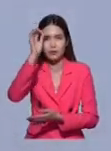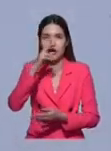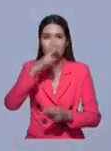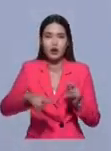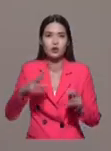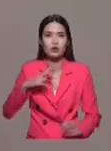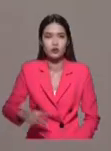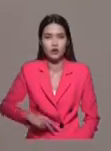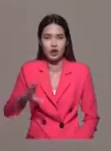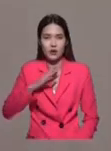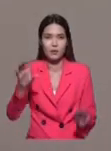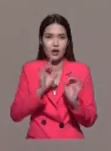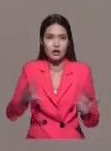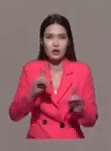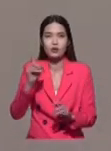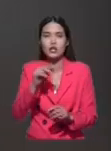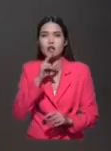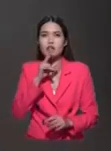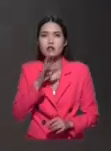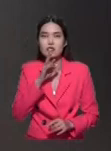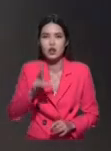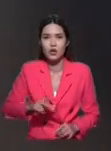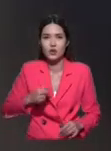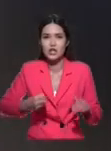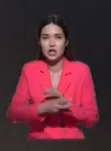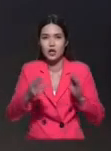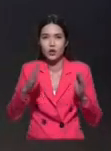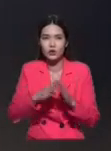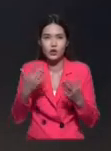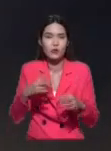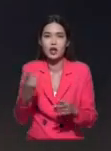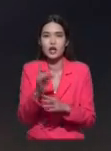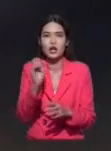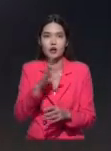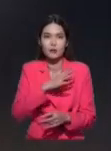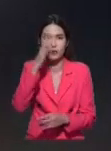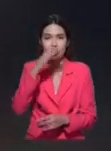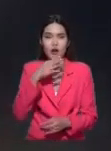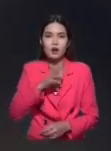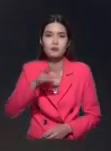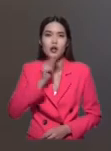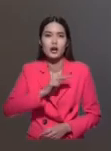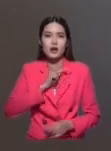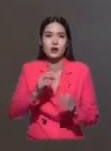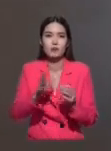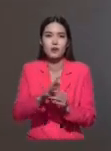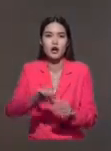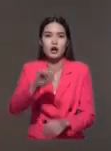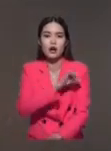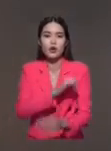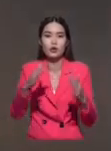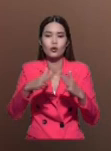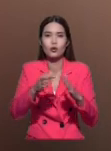пропаже дочери. Рассказывала, что девочка сама сбежала из дома и уже не в первый раз. Отец был на работе в 15 километрах от